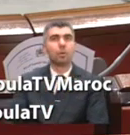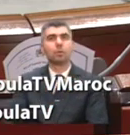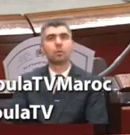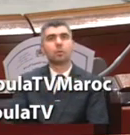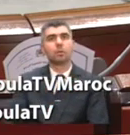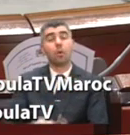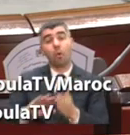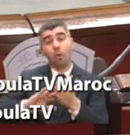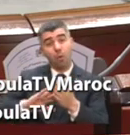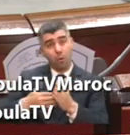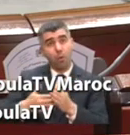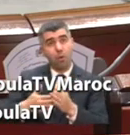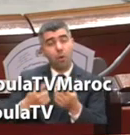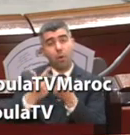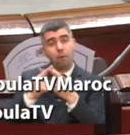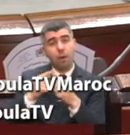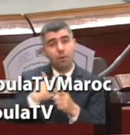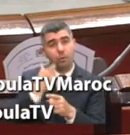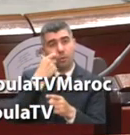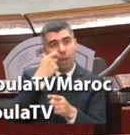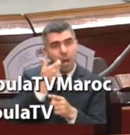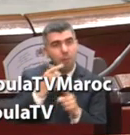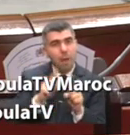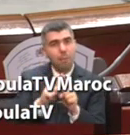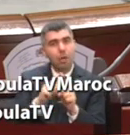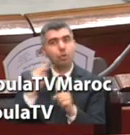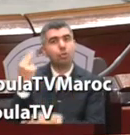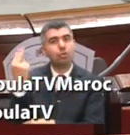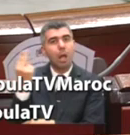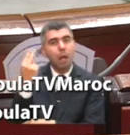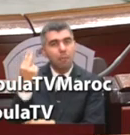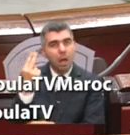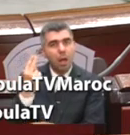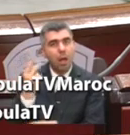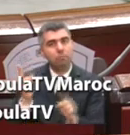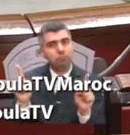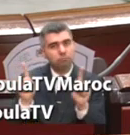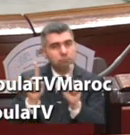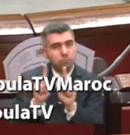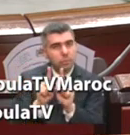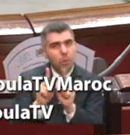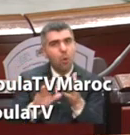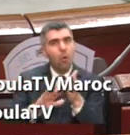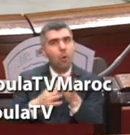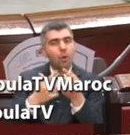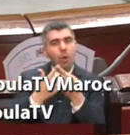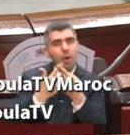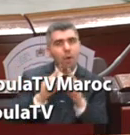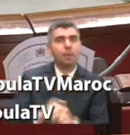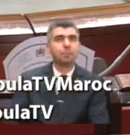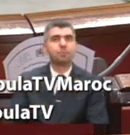الشيء هذا كامل ادى الى تحسين المشهد العمراني للبنيات الجامعيه، تجويد ظروف استقبال العاملين والمرتفقين.